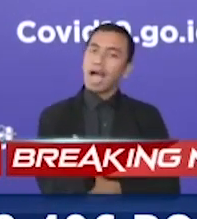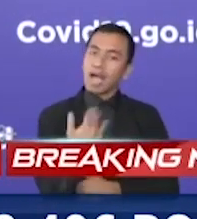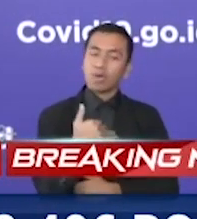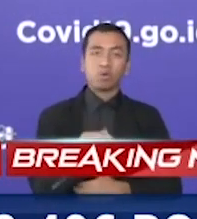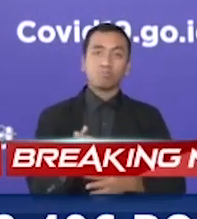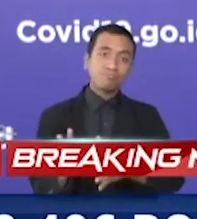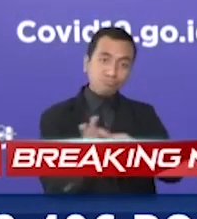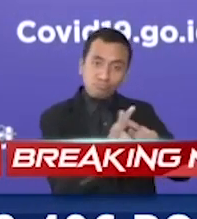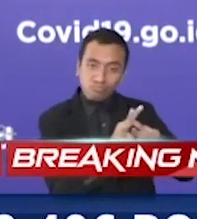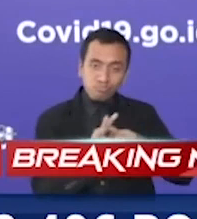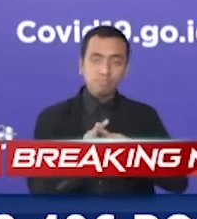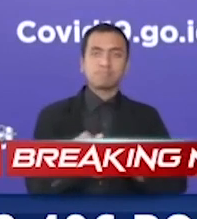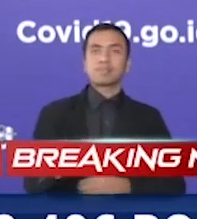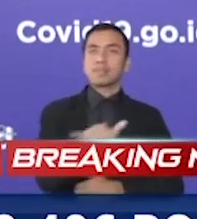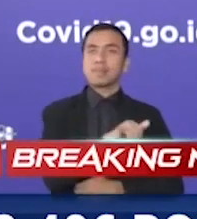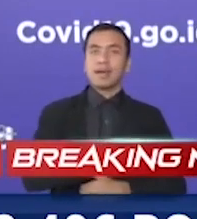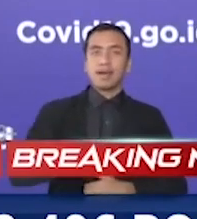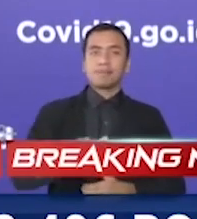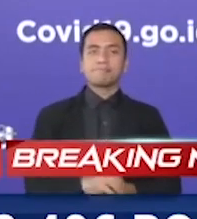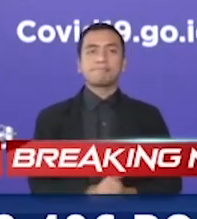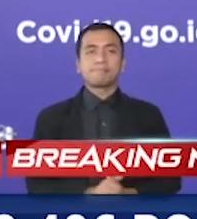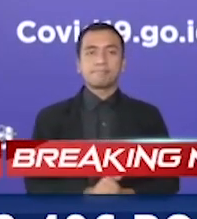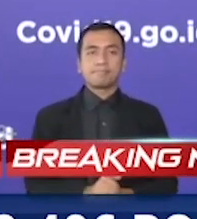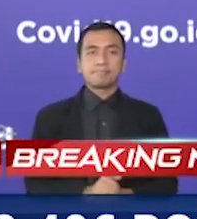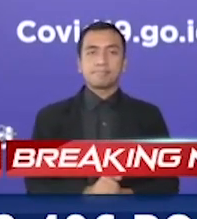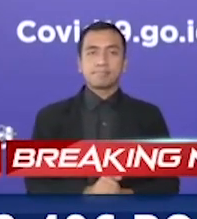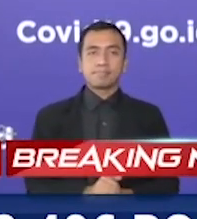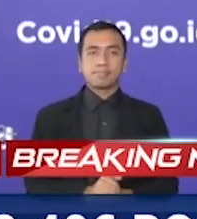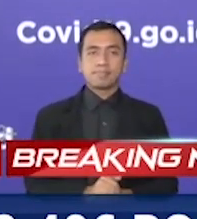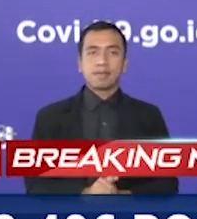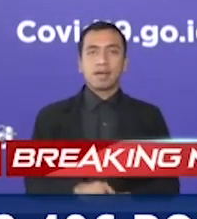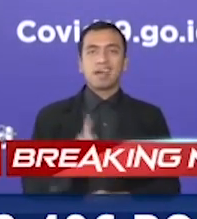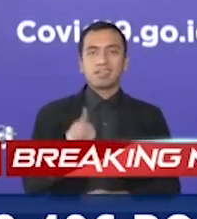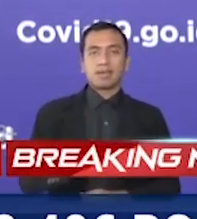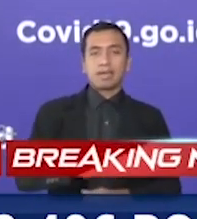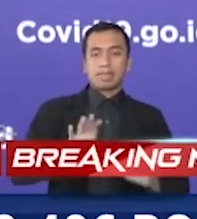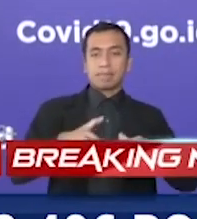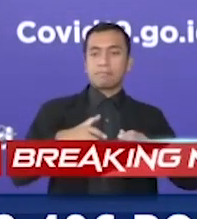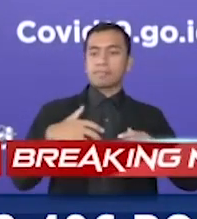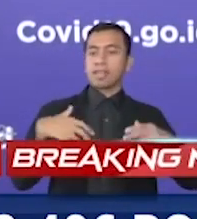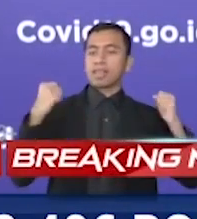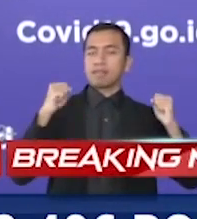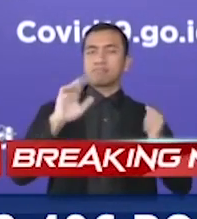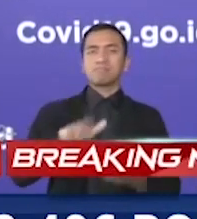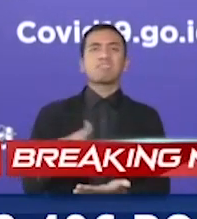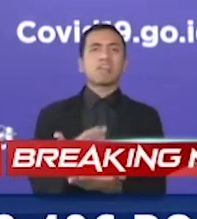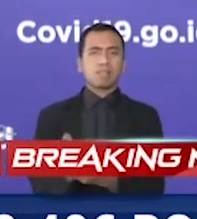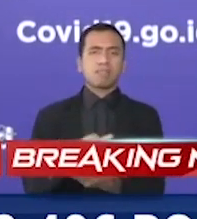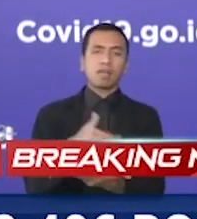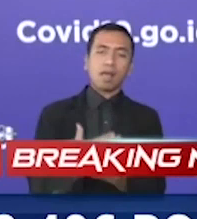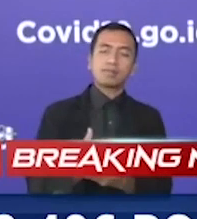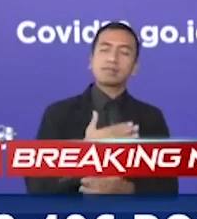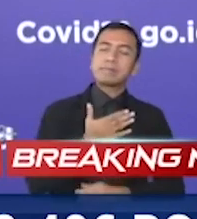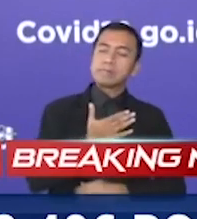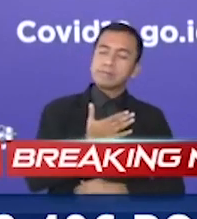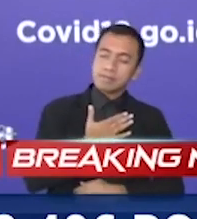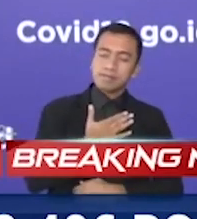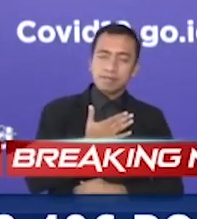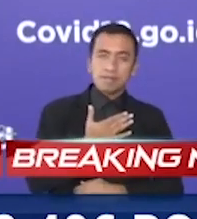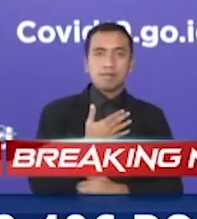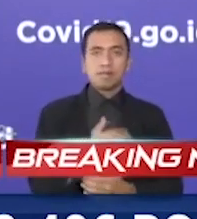berduka atas gugurnya beberapa tenaga kesehatan Namun kita juga harus